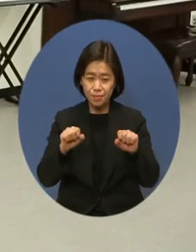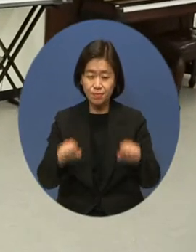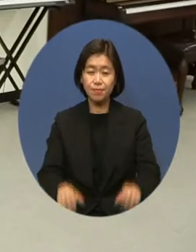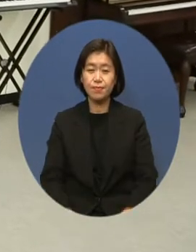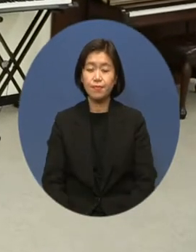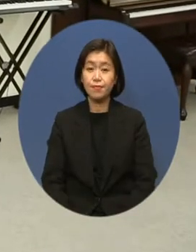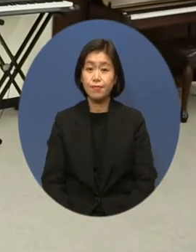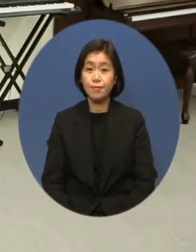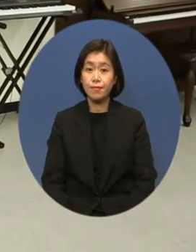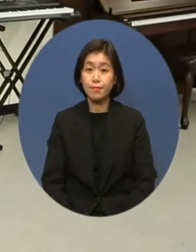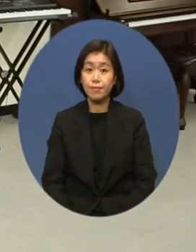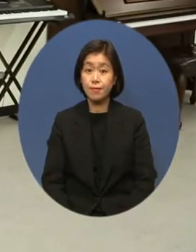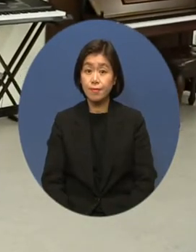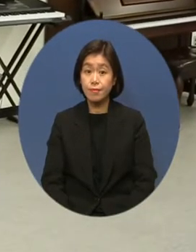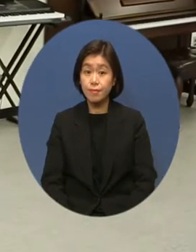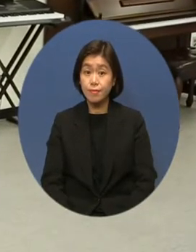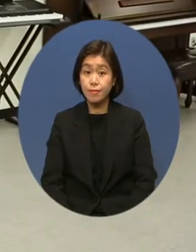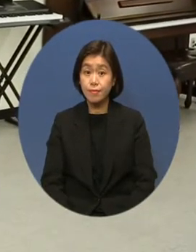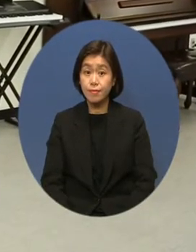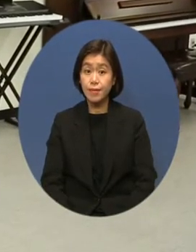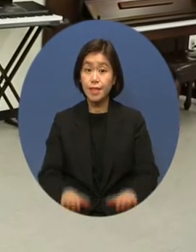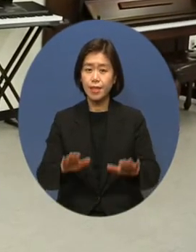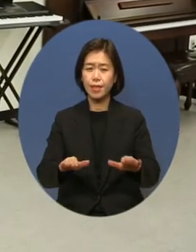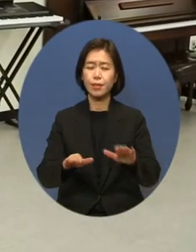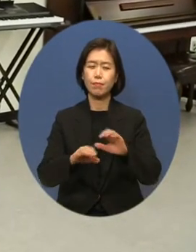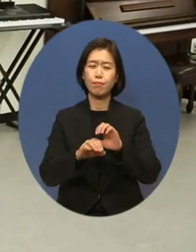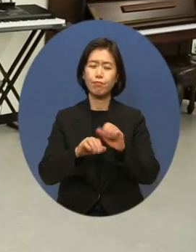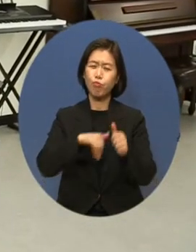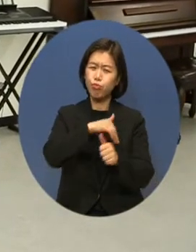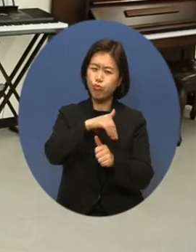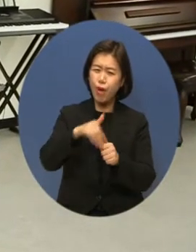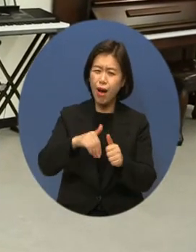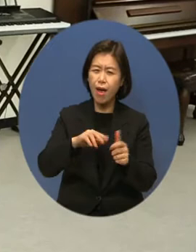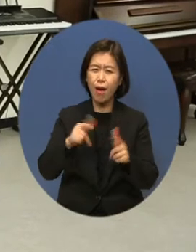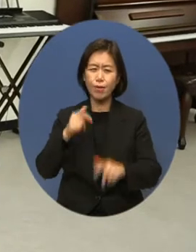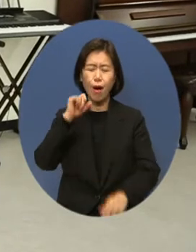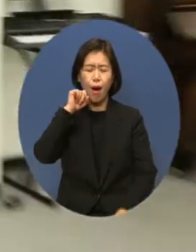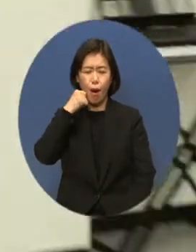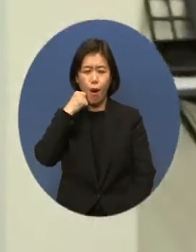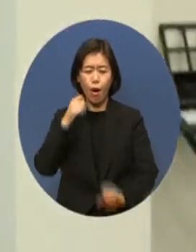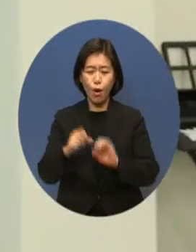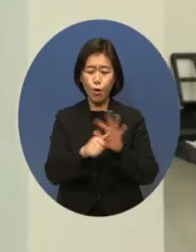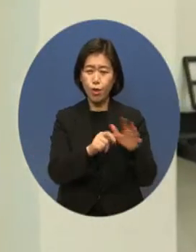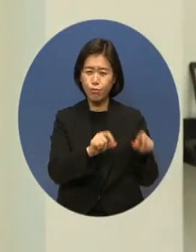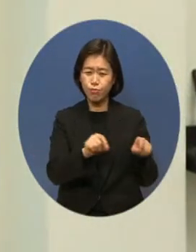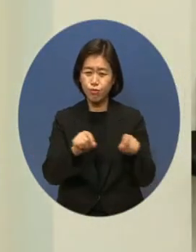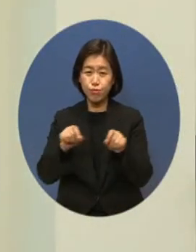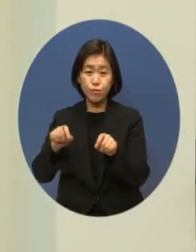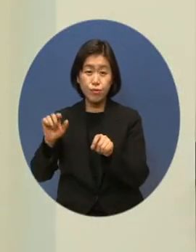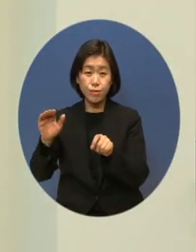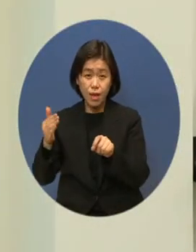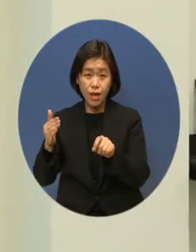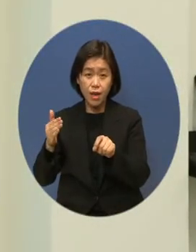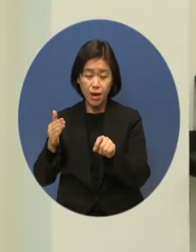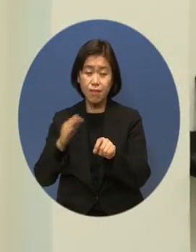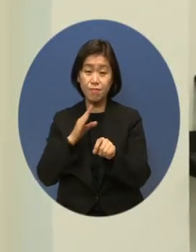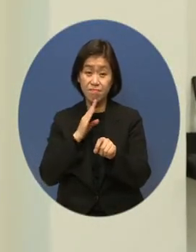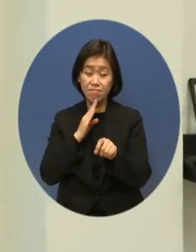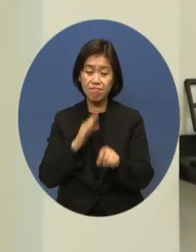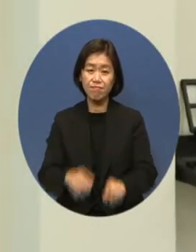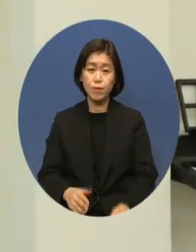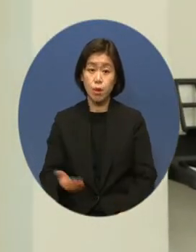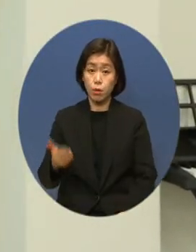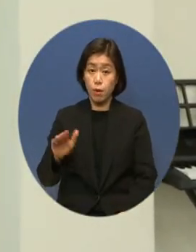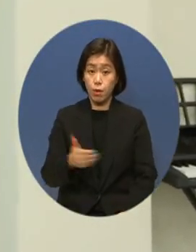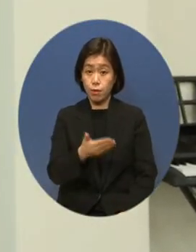아무튼 이렇게 여러 가지 코로나 상황이 지속이 되고 여러 가지 어려운 여건에도 불구하고